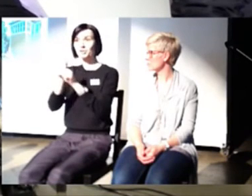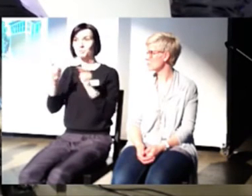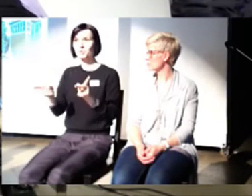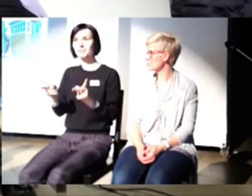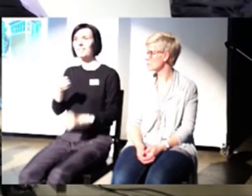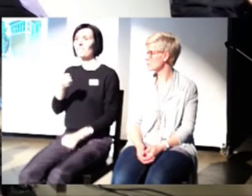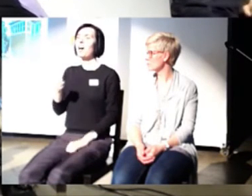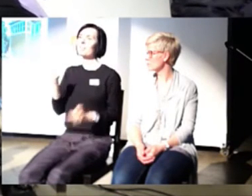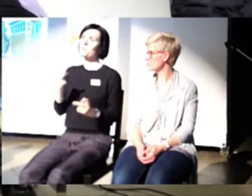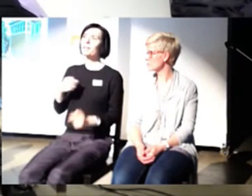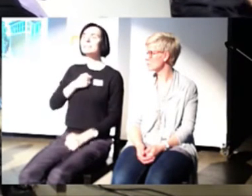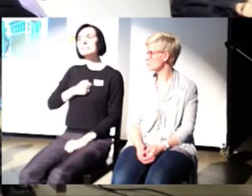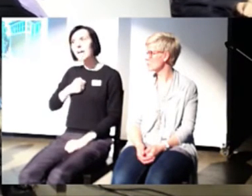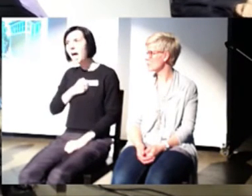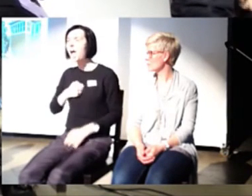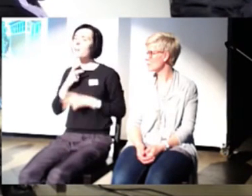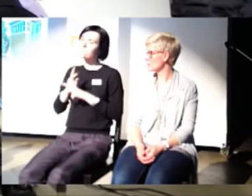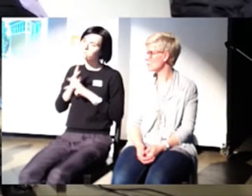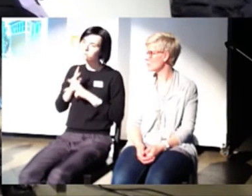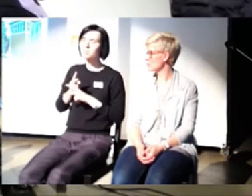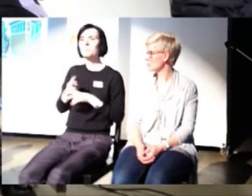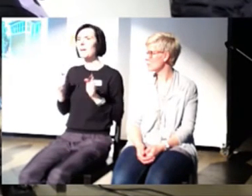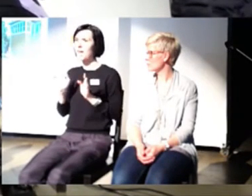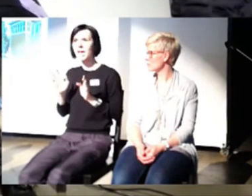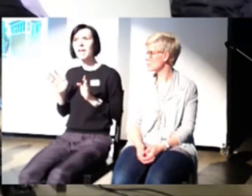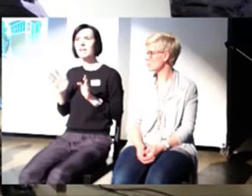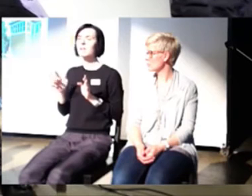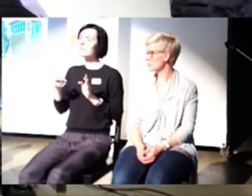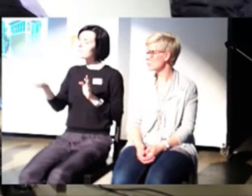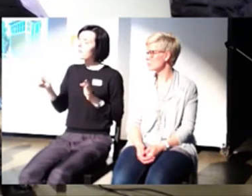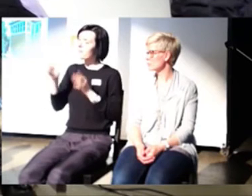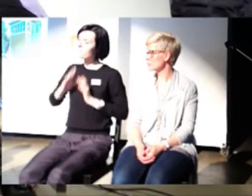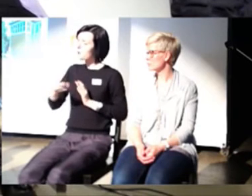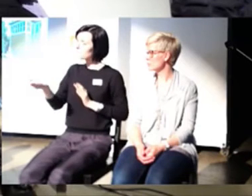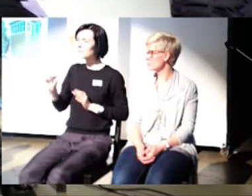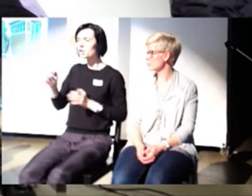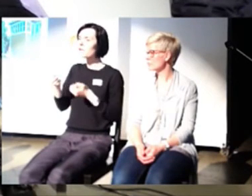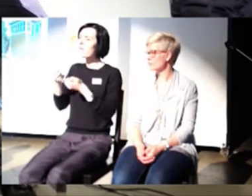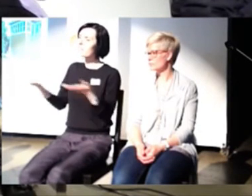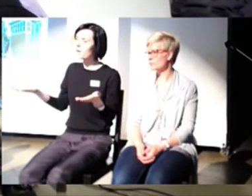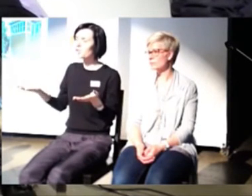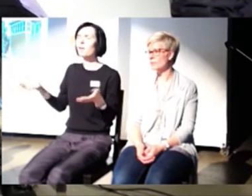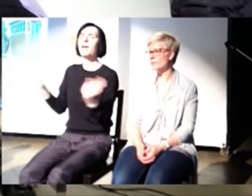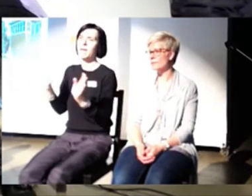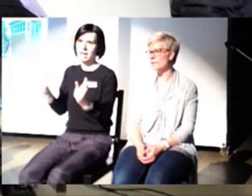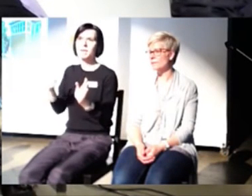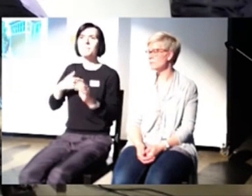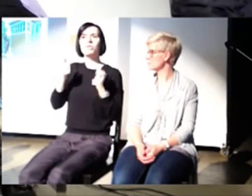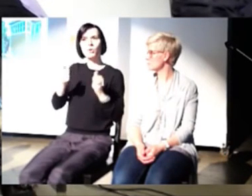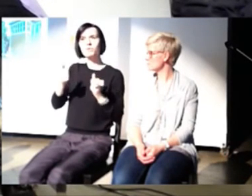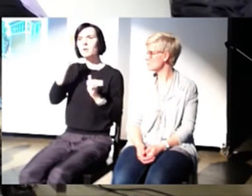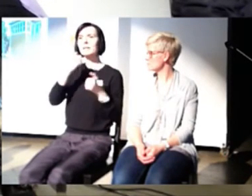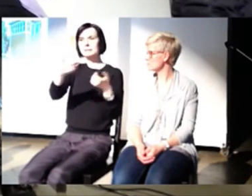että me tarjotaan teille jotakin. Mä toivoisin, että residenssit haluaisivat